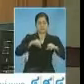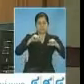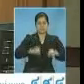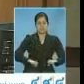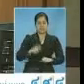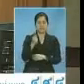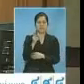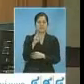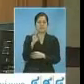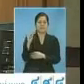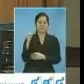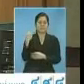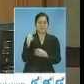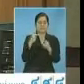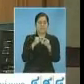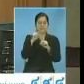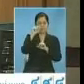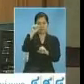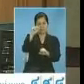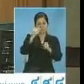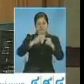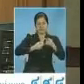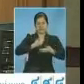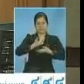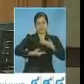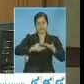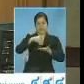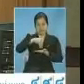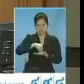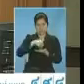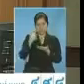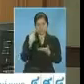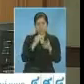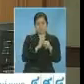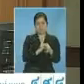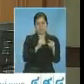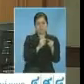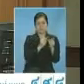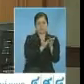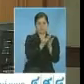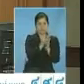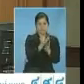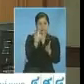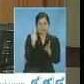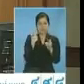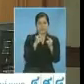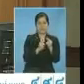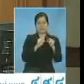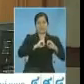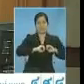ให้ประกาศราคากลางไว้ใน TOR สำหรับการจัดซื้อจัดจ้างเพื่อความโปร่งใสมากขึ้นค่ะ